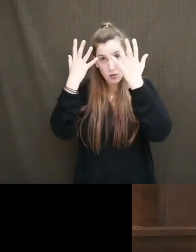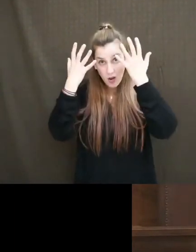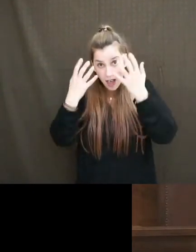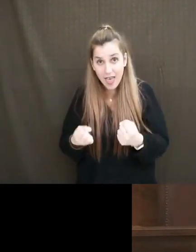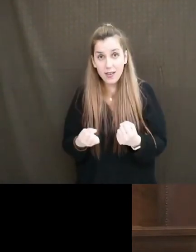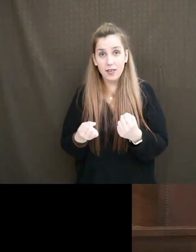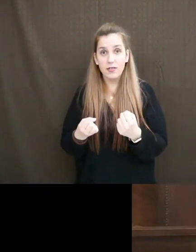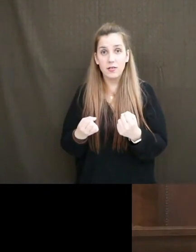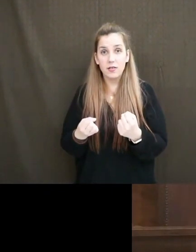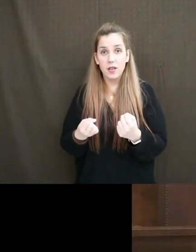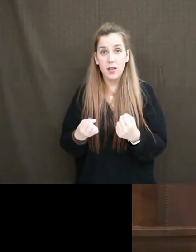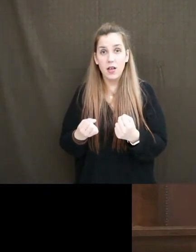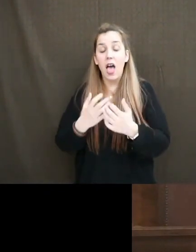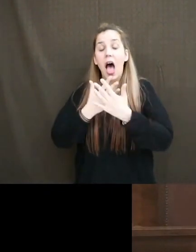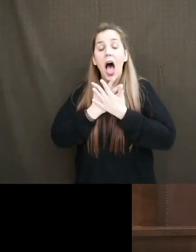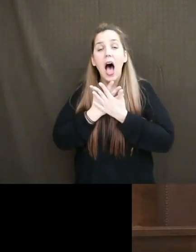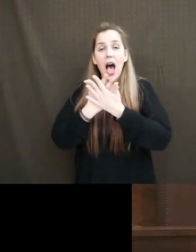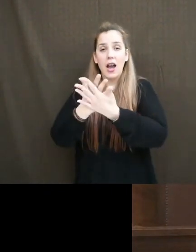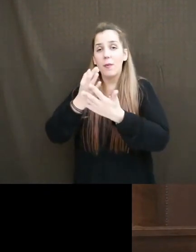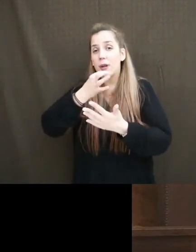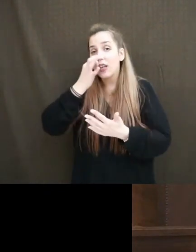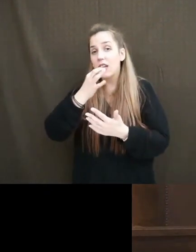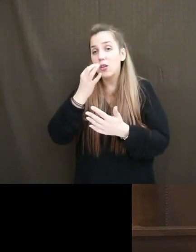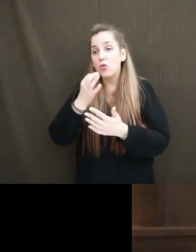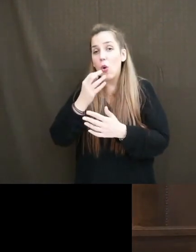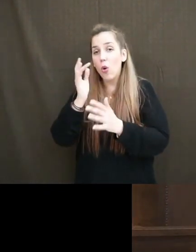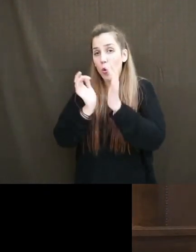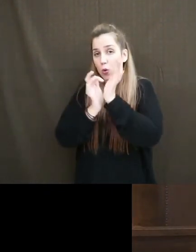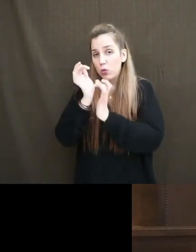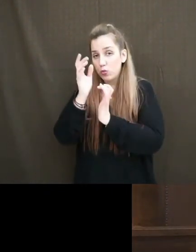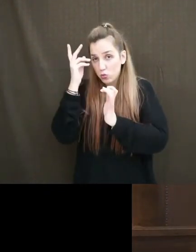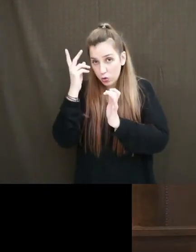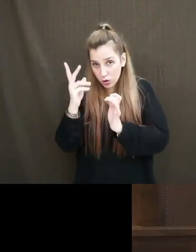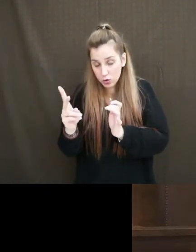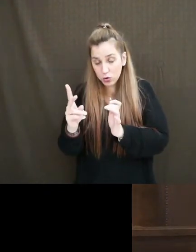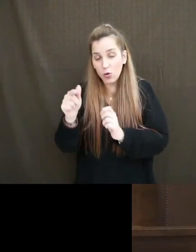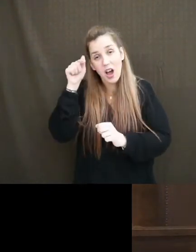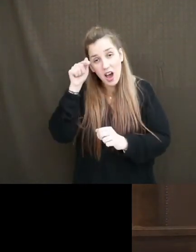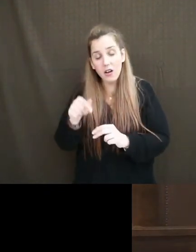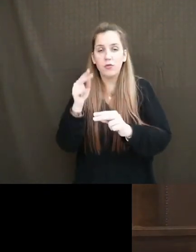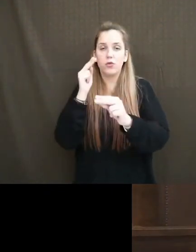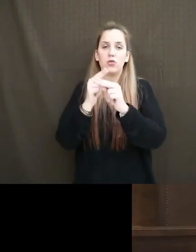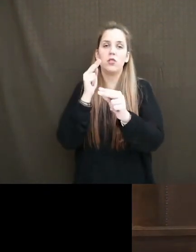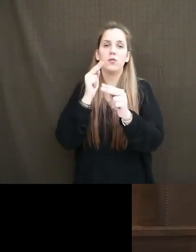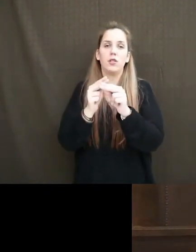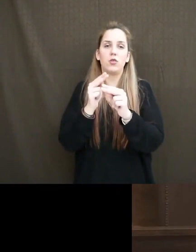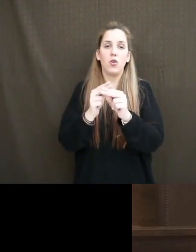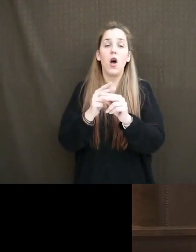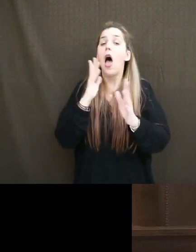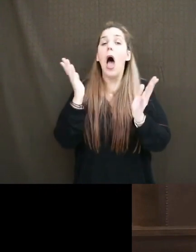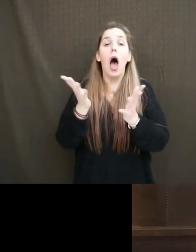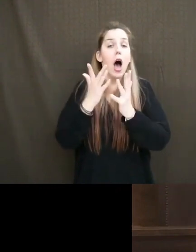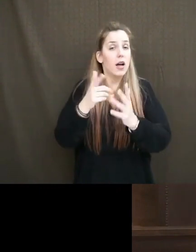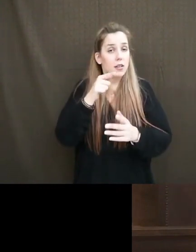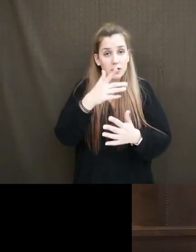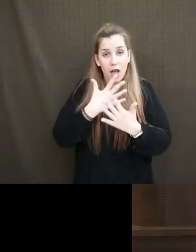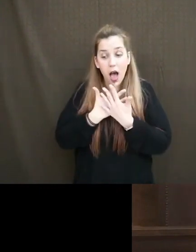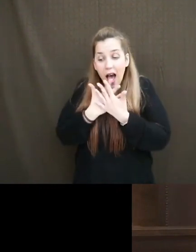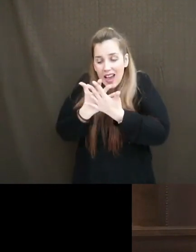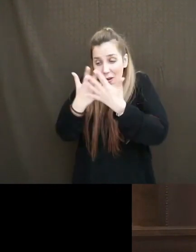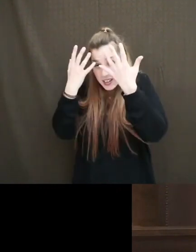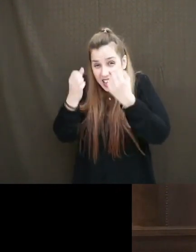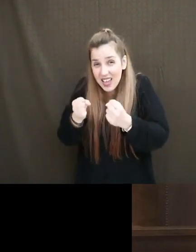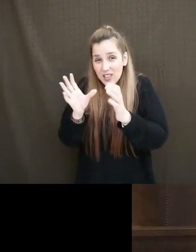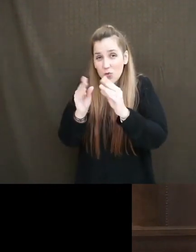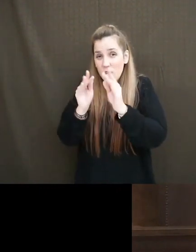για το Λόγο του Χριστού. Γιατί ο Λόγος του Χριστού, η Γραφή, σε πάει στο Χριστό. Και ο